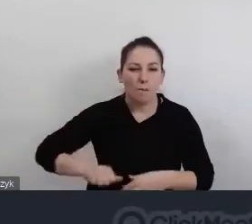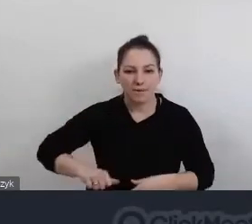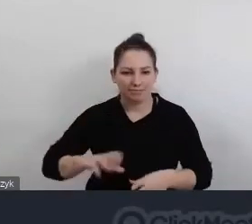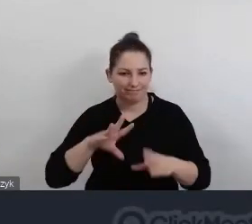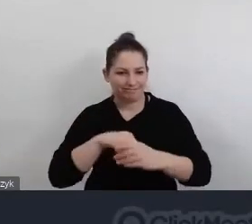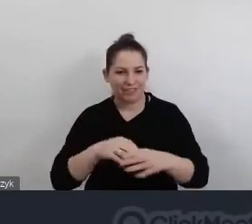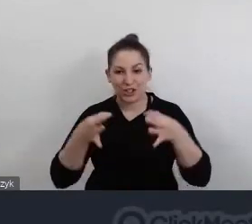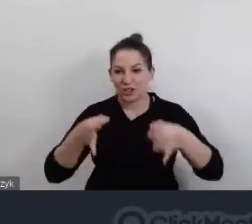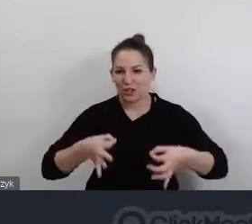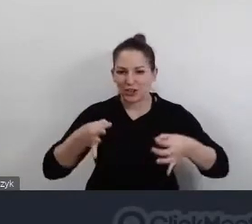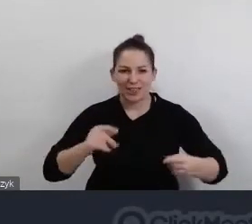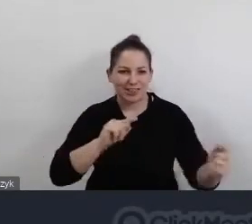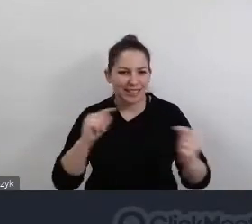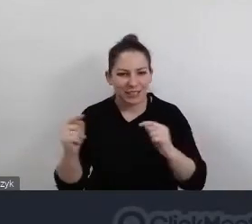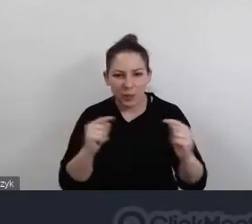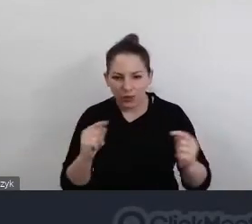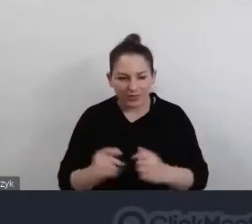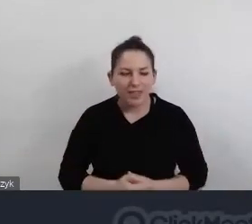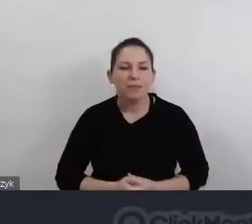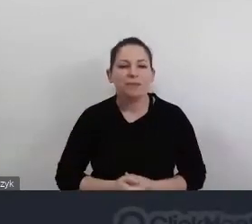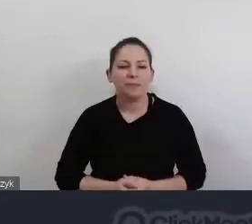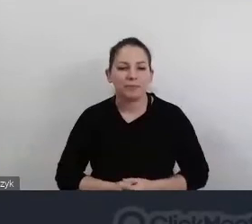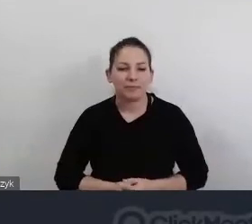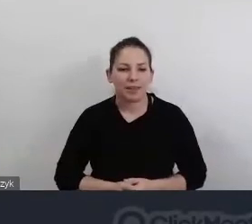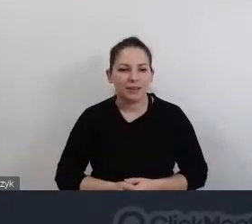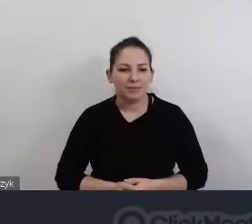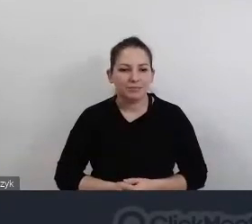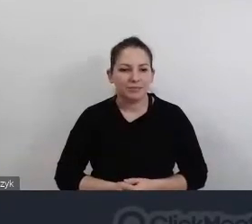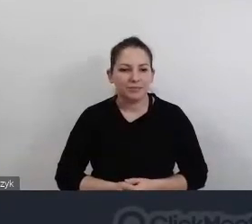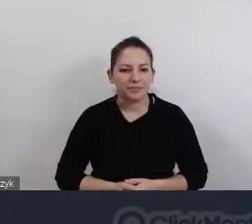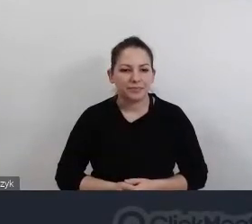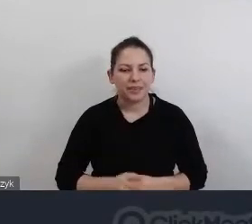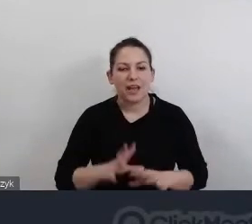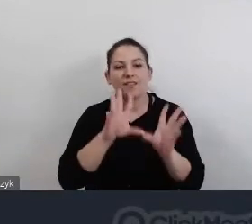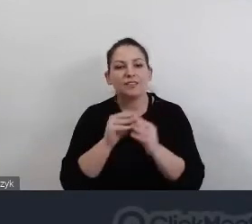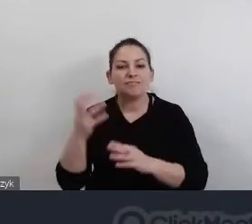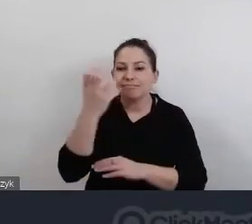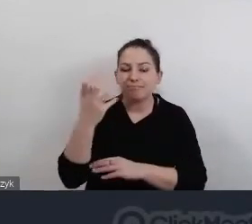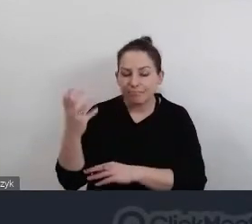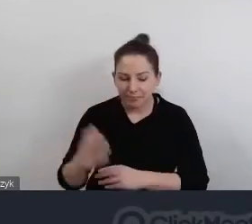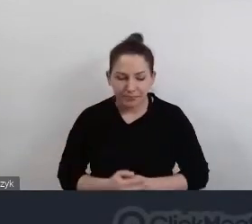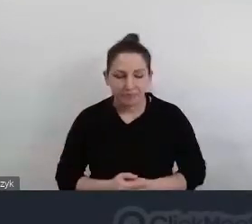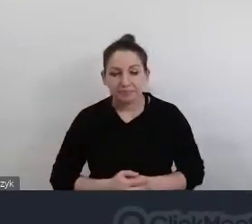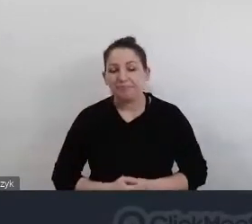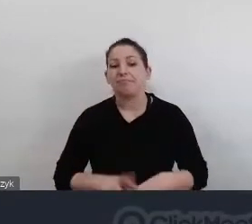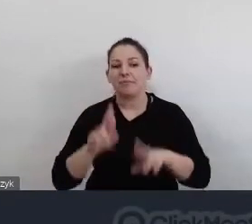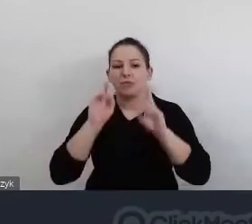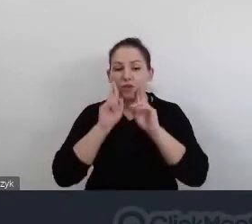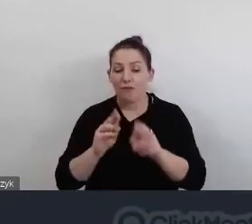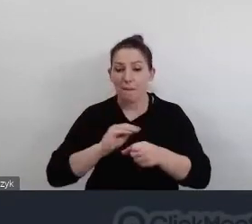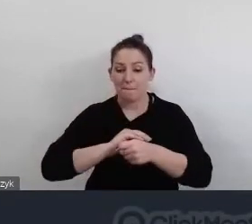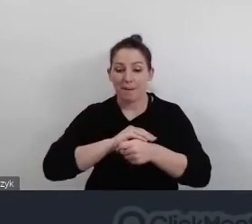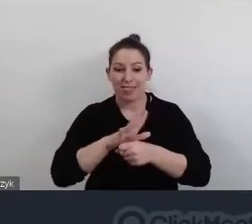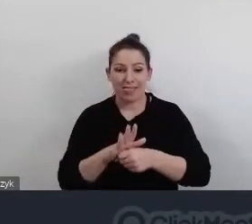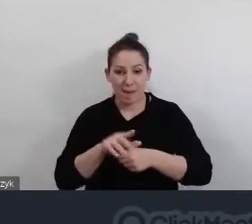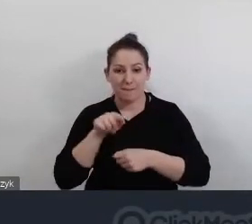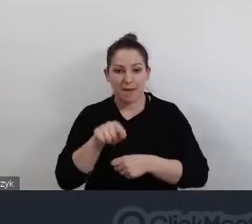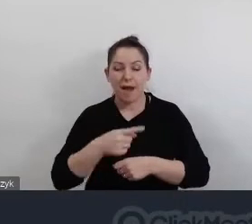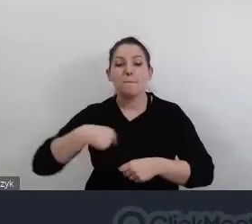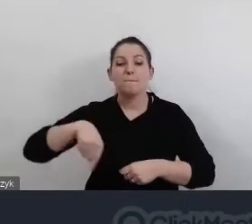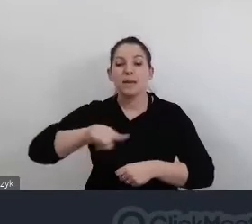w dzisiejszej dyskusji, wszystkich nas odbierających. I rzeczywiście pandemia, my jak